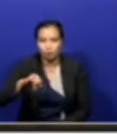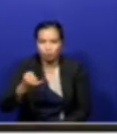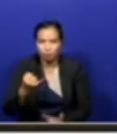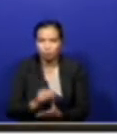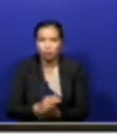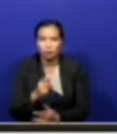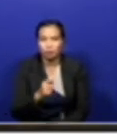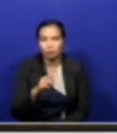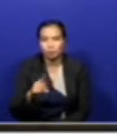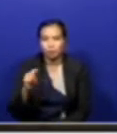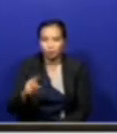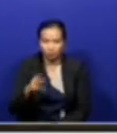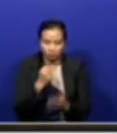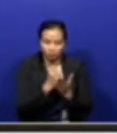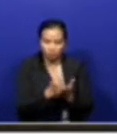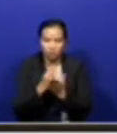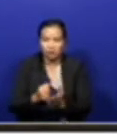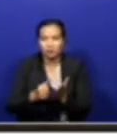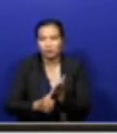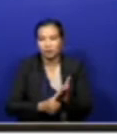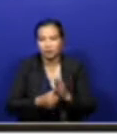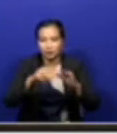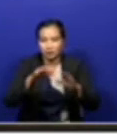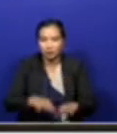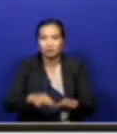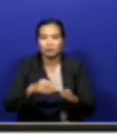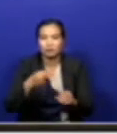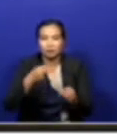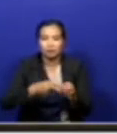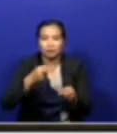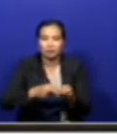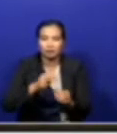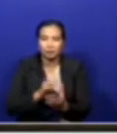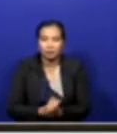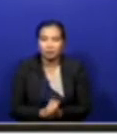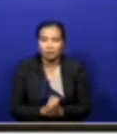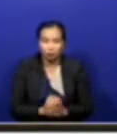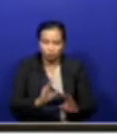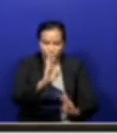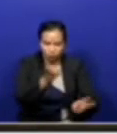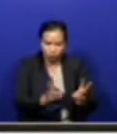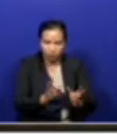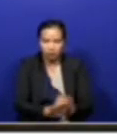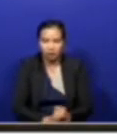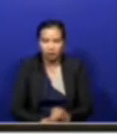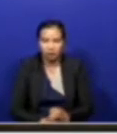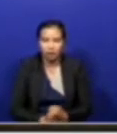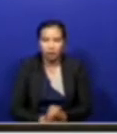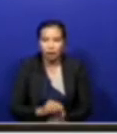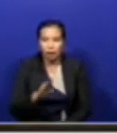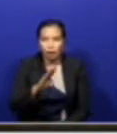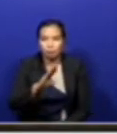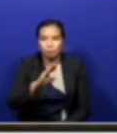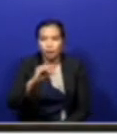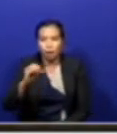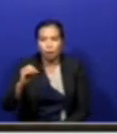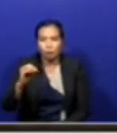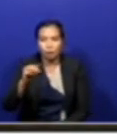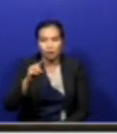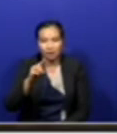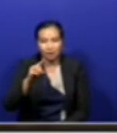าร่วมกันลดราคาน้ำมันที่มีค่านะพวกค่าฝุ่นละอองหรือว่าพวกไบโอดีเซลดีเซลอะไรต่